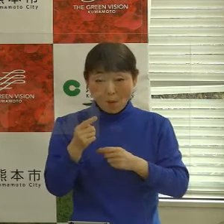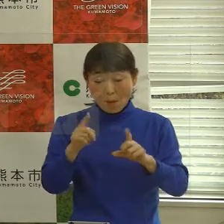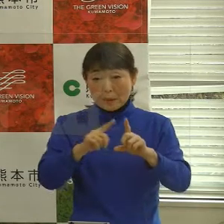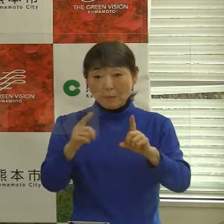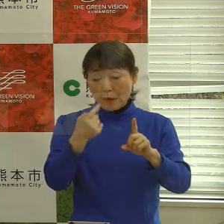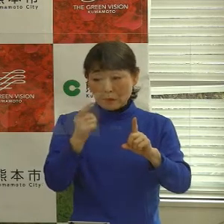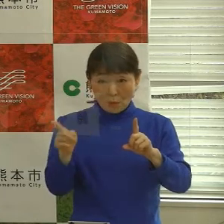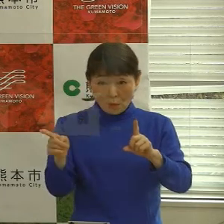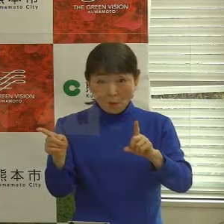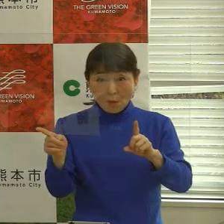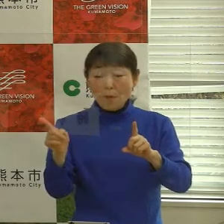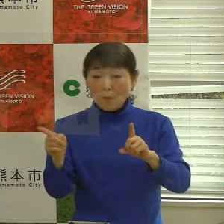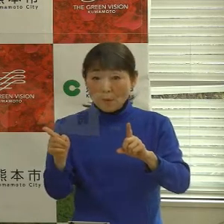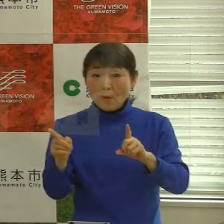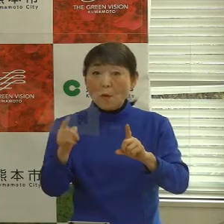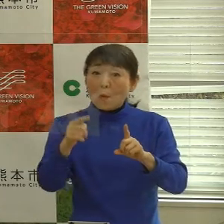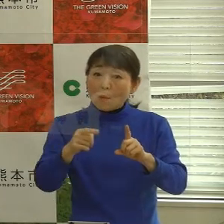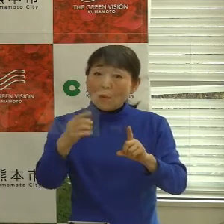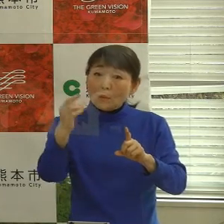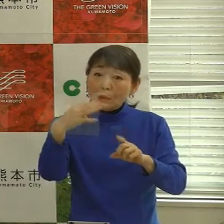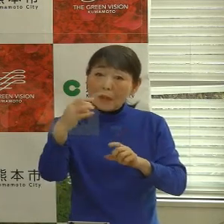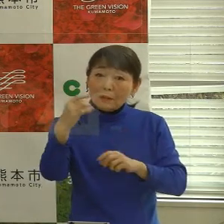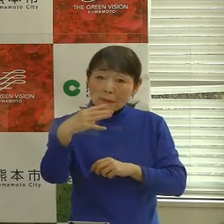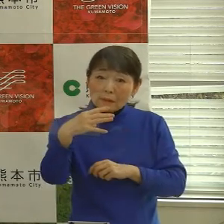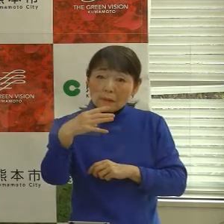ういったものもじゃあこの電気は